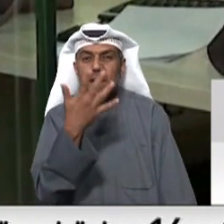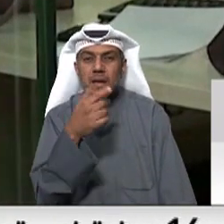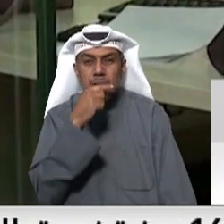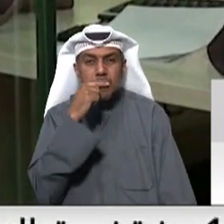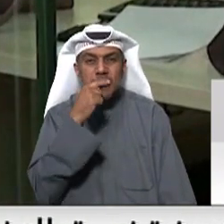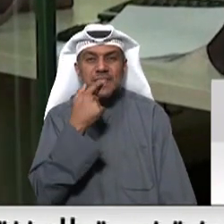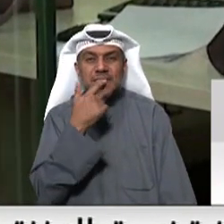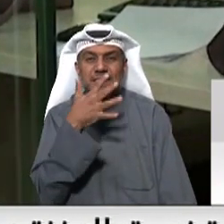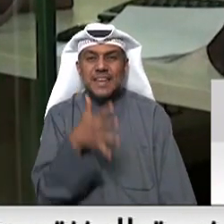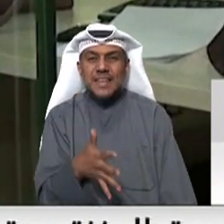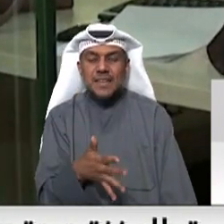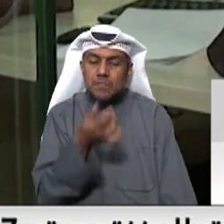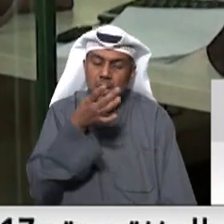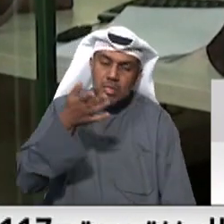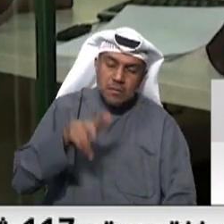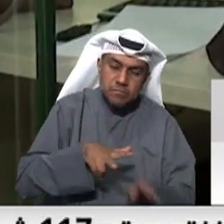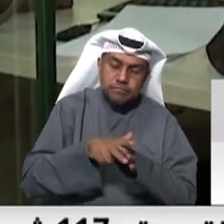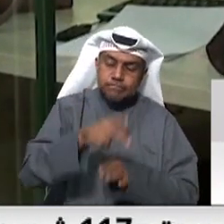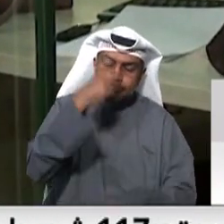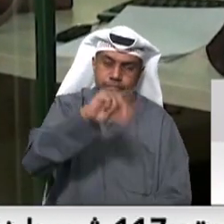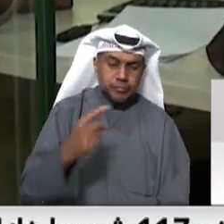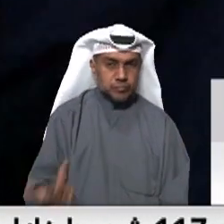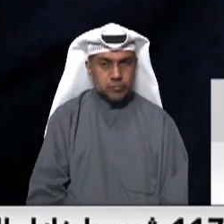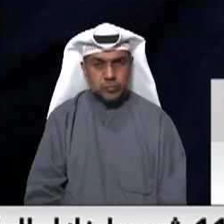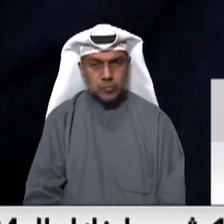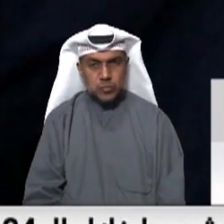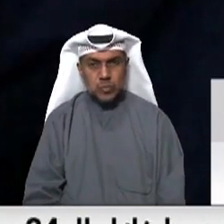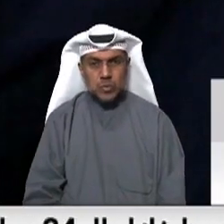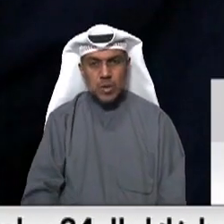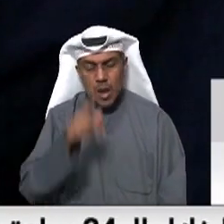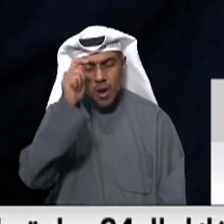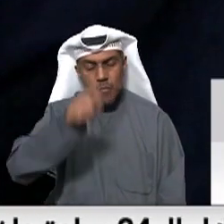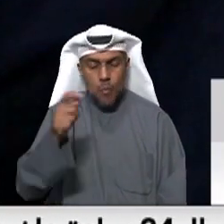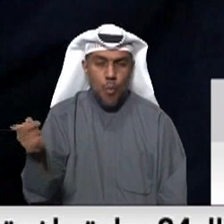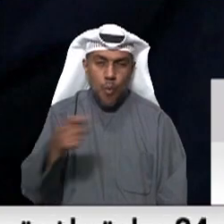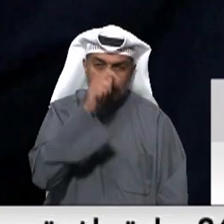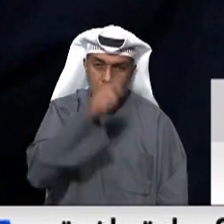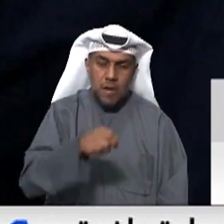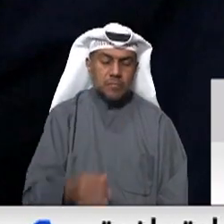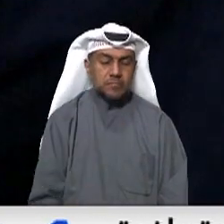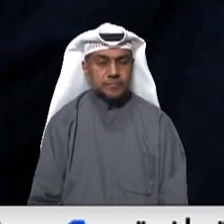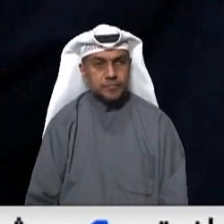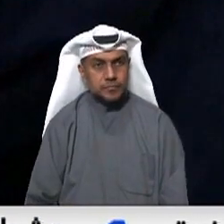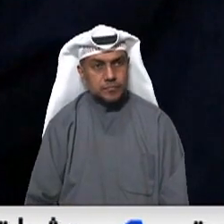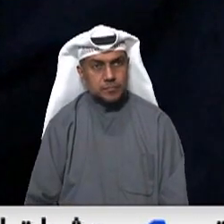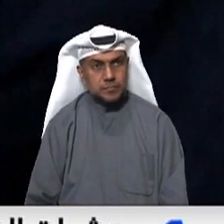مجازر الاحتلال لمحاكمة الجيش الاحتلال المجرم وقادته.